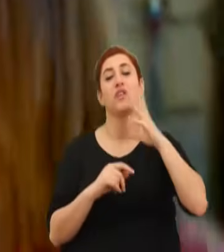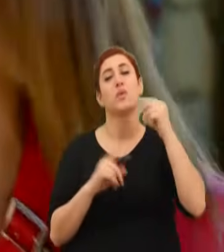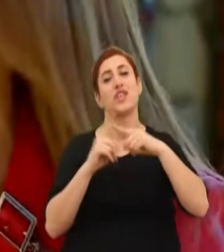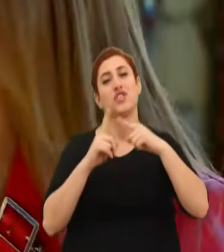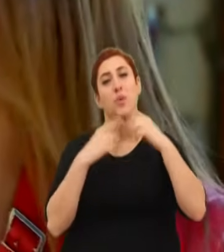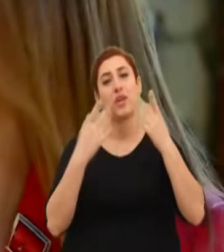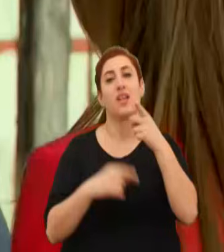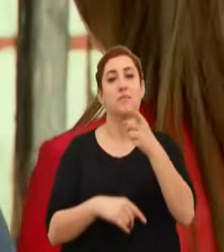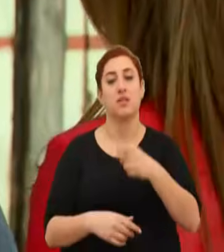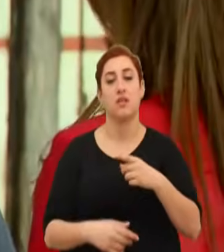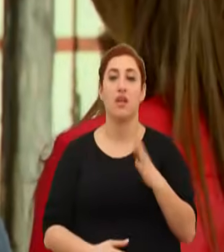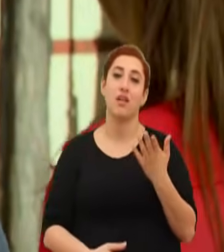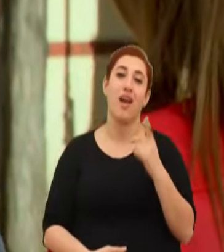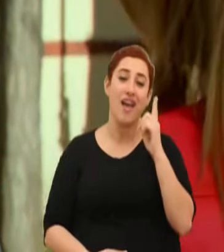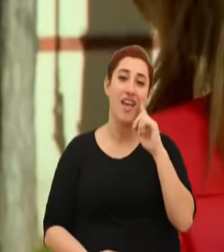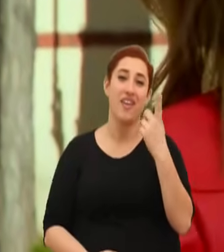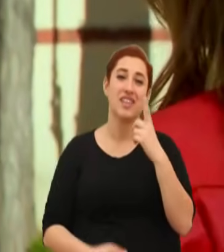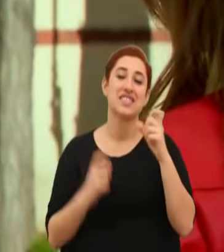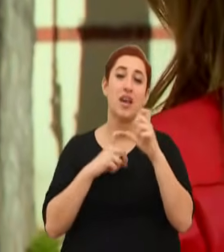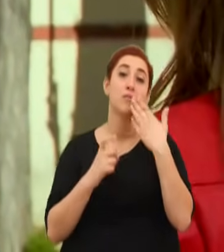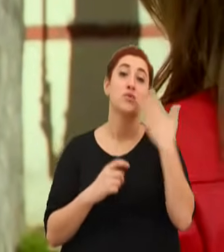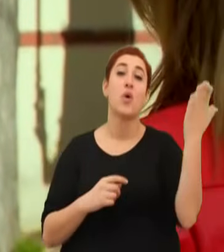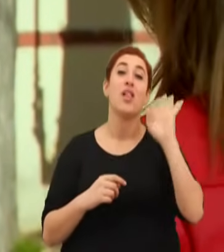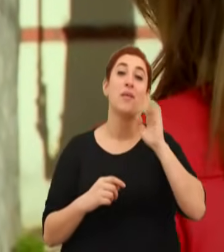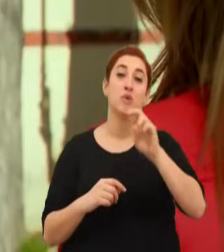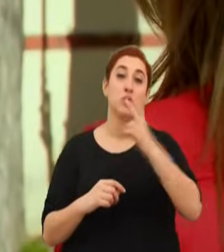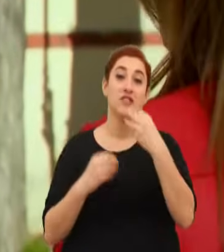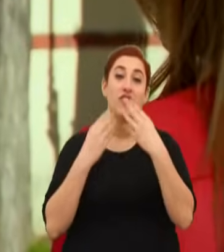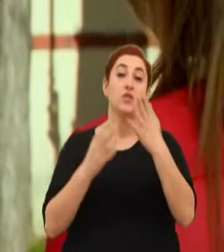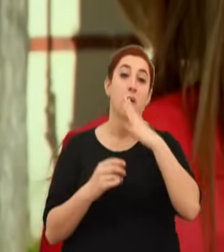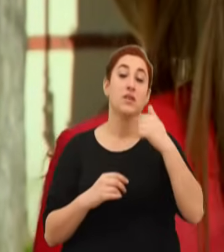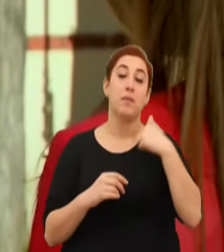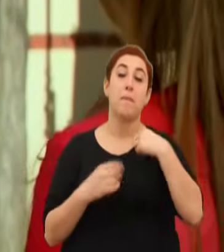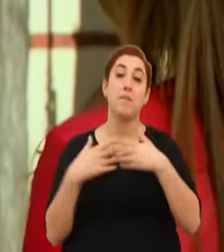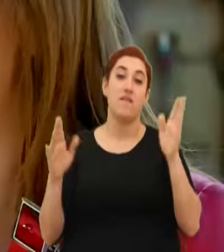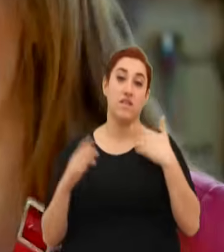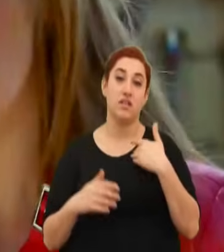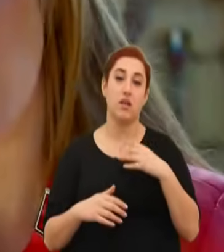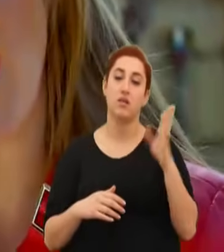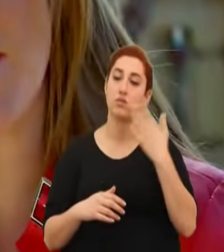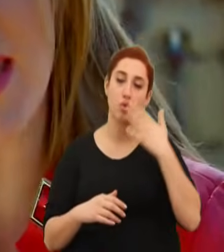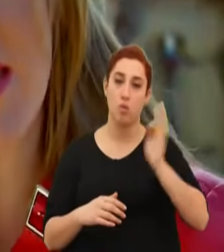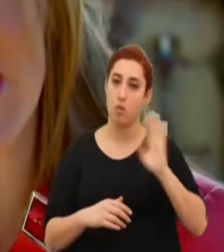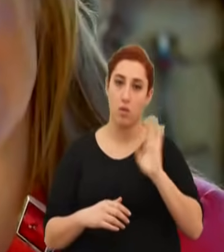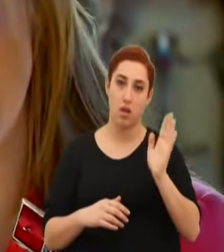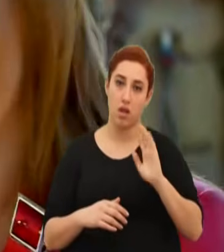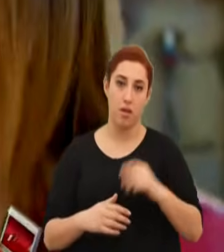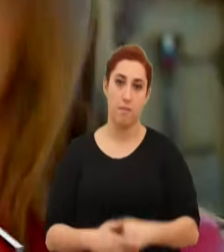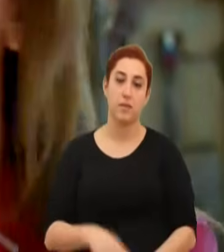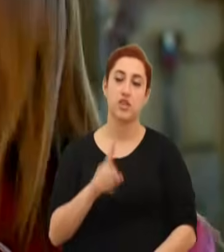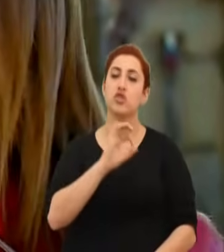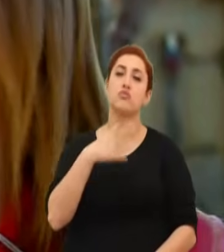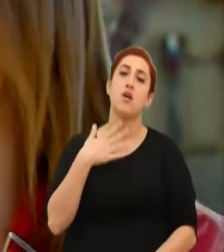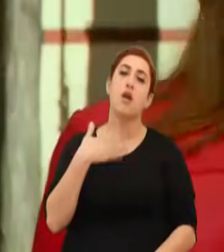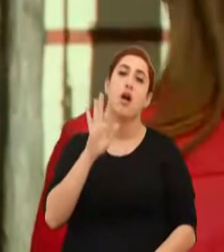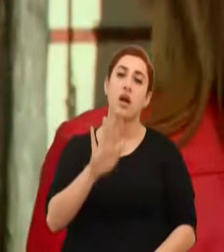Çok teşekkür ederim sana. Yalnız efendim, Zarp Bey'e Selim'e size sürpriz yapacak. Yoksa beni mahveder. Söyler miyim hiç? Sen